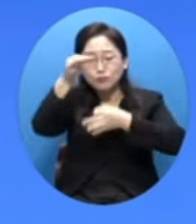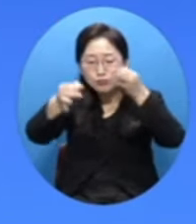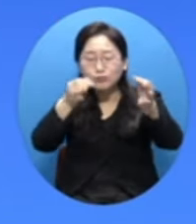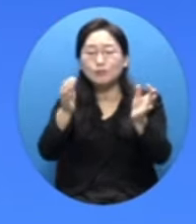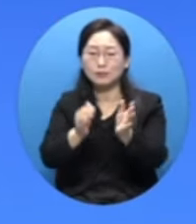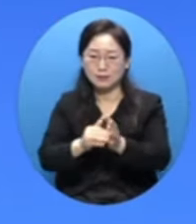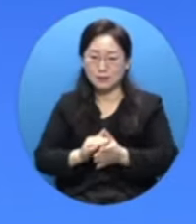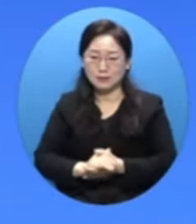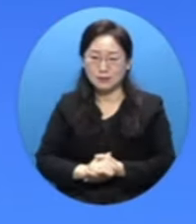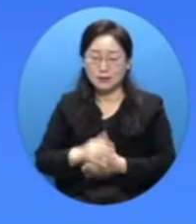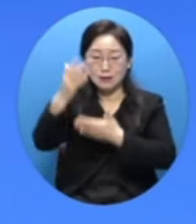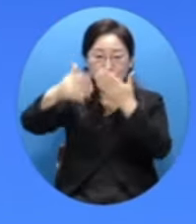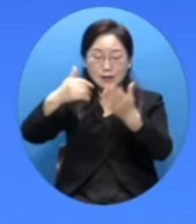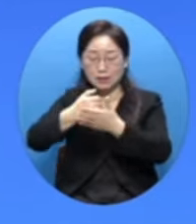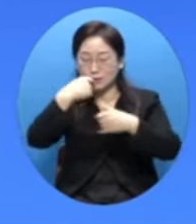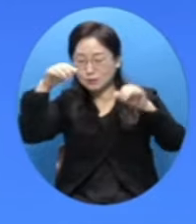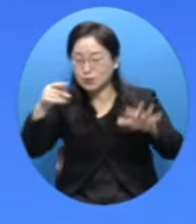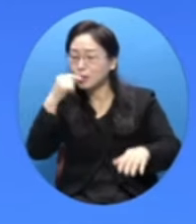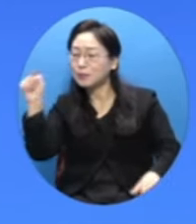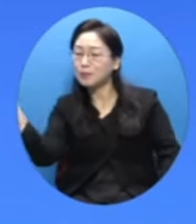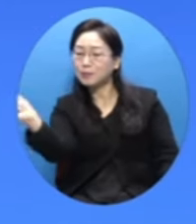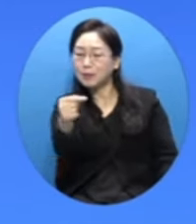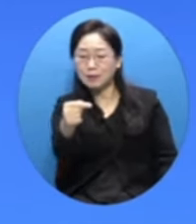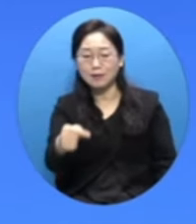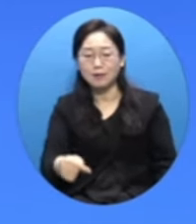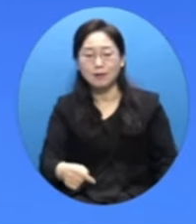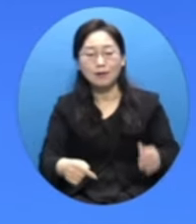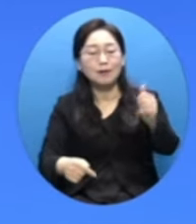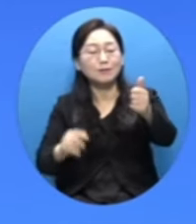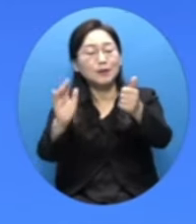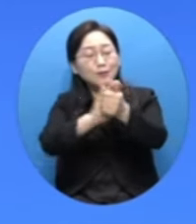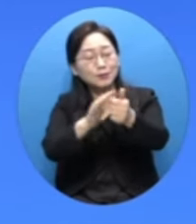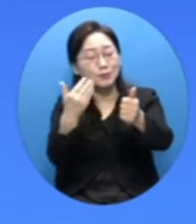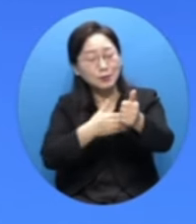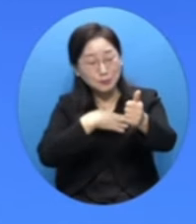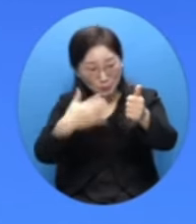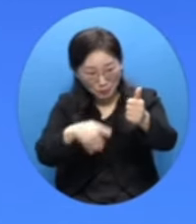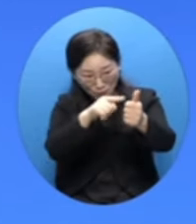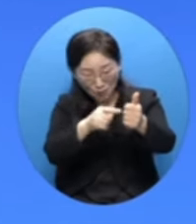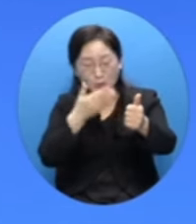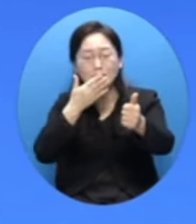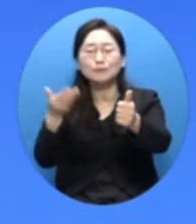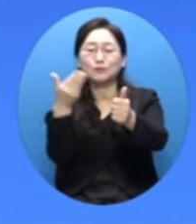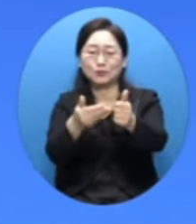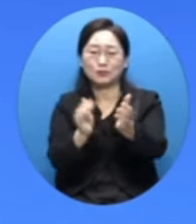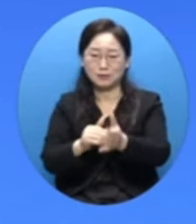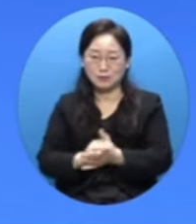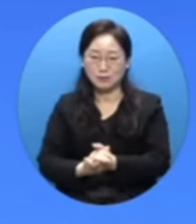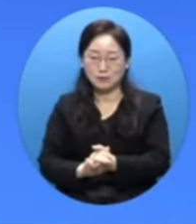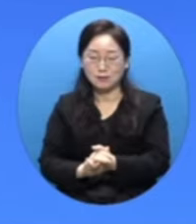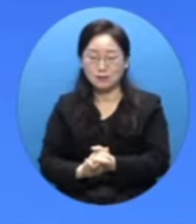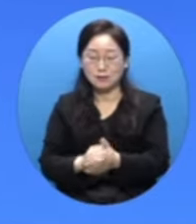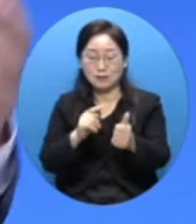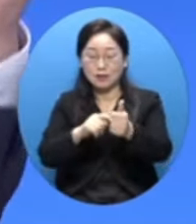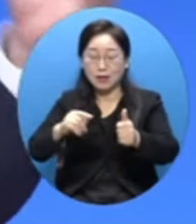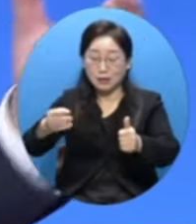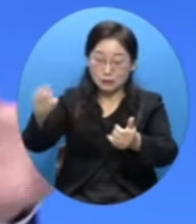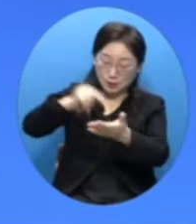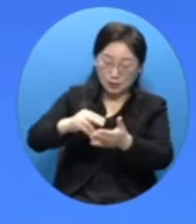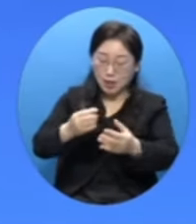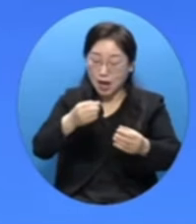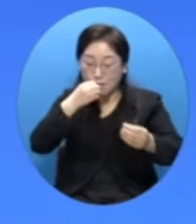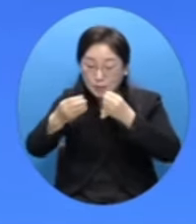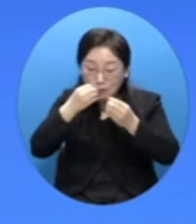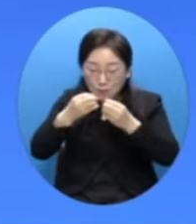것입니다. 그때 하나님께서 천사를 보내 그를 어루만져 주시고 피곤하고 지친 그에게 먹을 것을 주었습니다. 일어나서 그 음식을 먹고 새 힘을